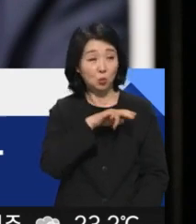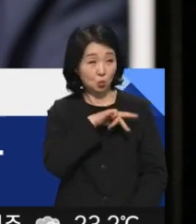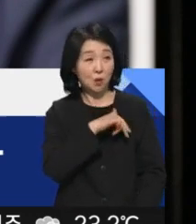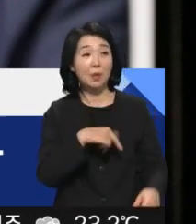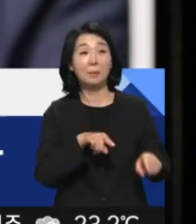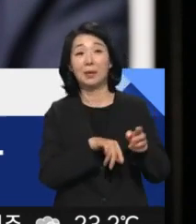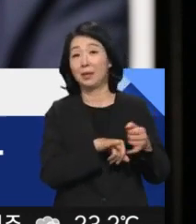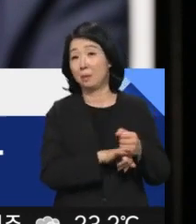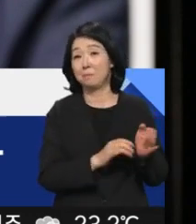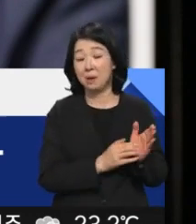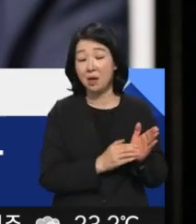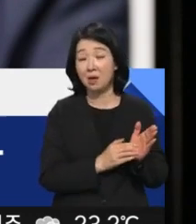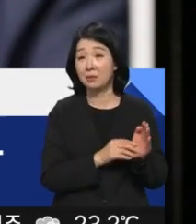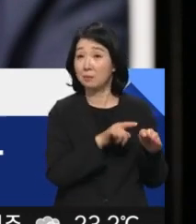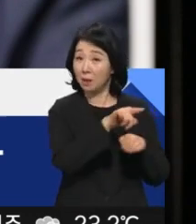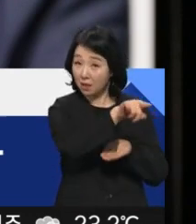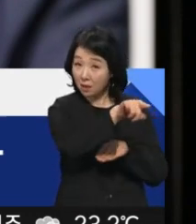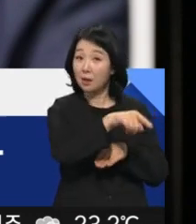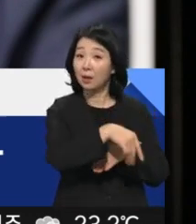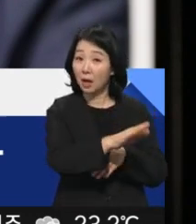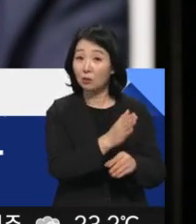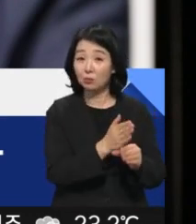의원들하고 약속이 있어서 나가는 중인데.